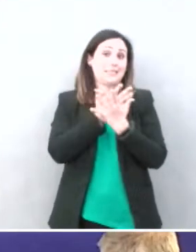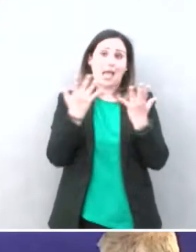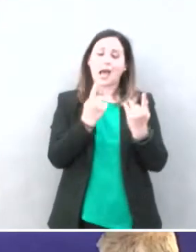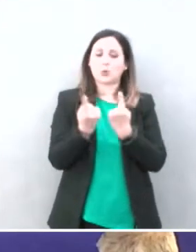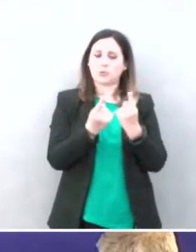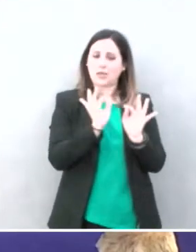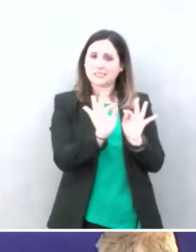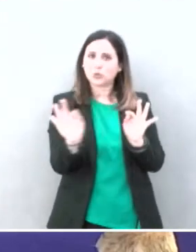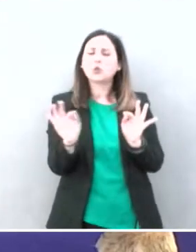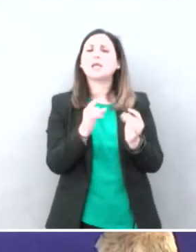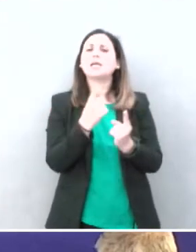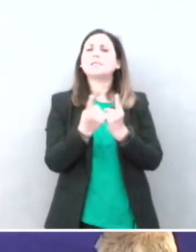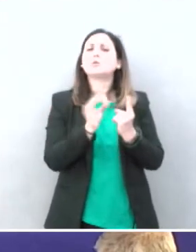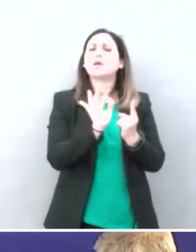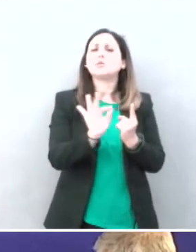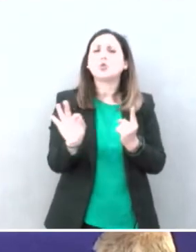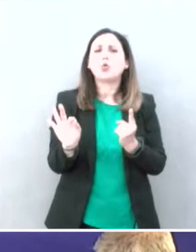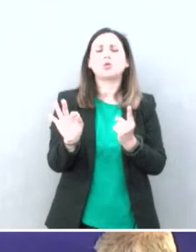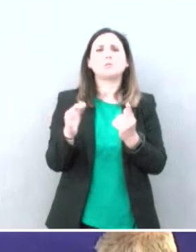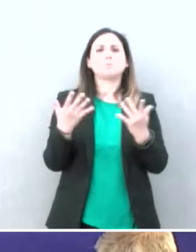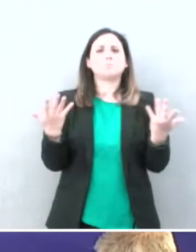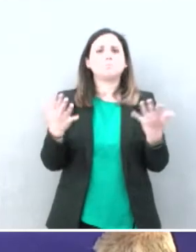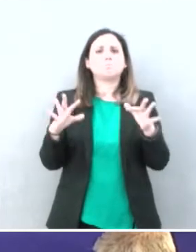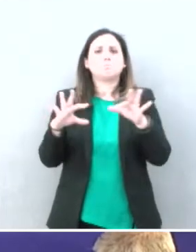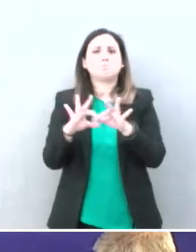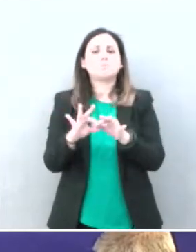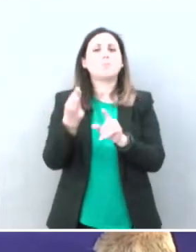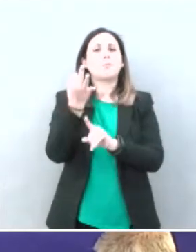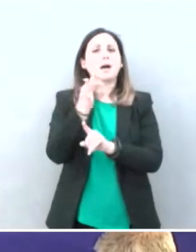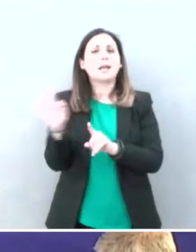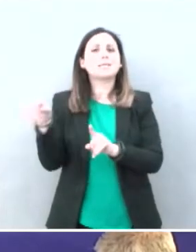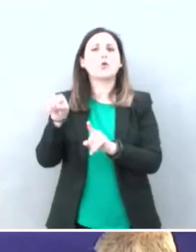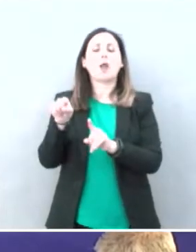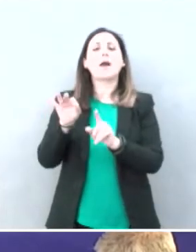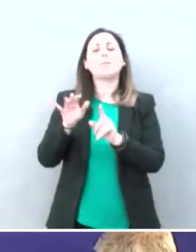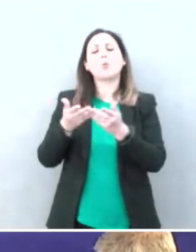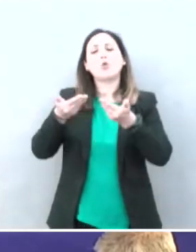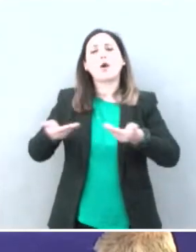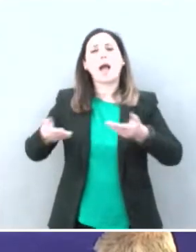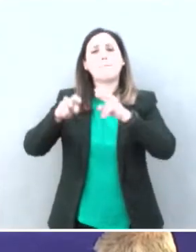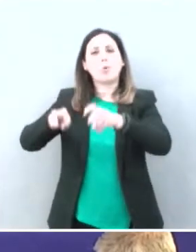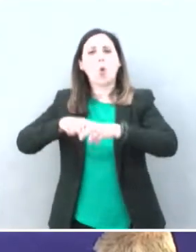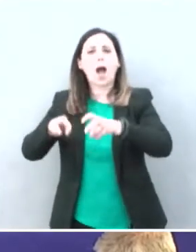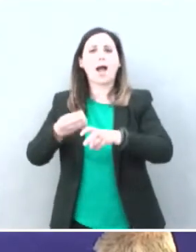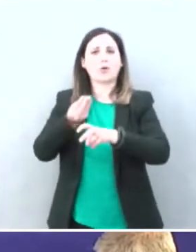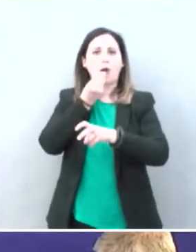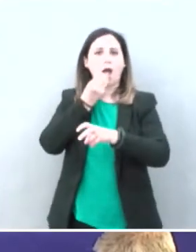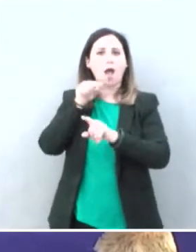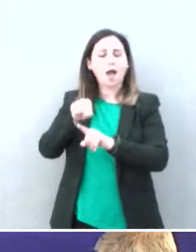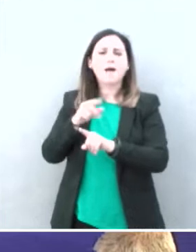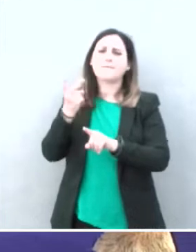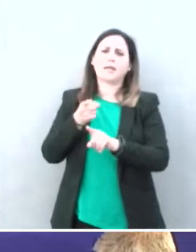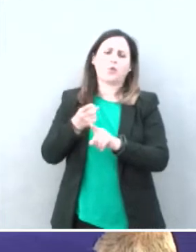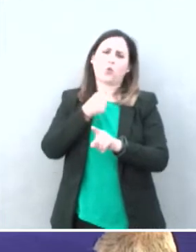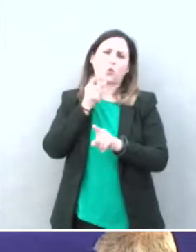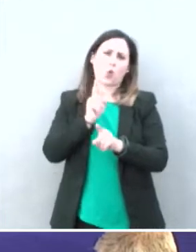Alcune delle situazioni legate in particolare all'agroalimentare, non le voglio ricordare qui, però c'è qualcuno